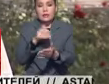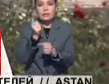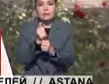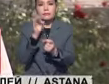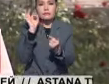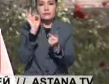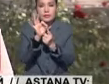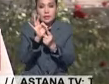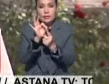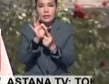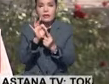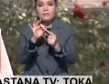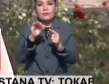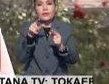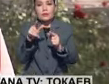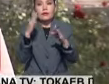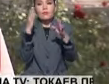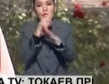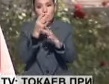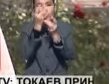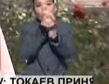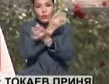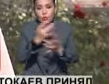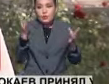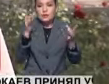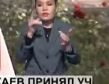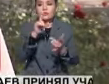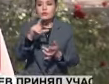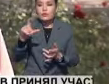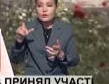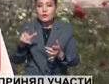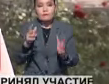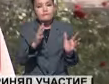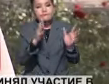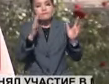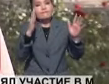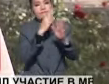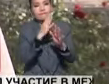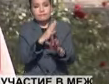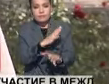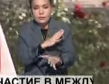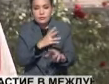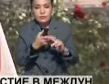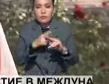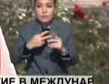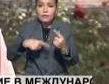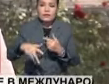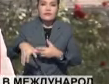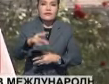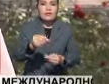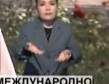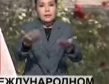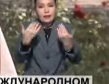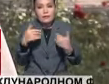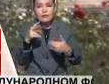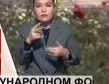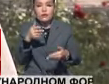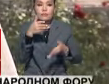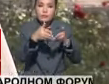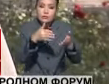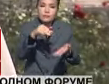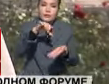Наша основная цель – формирование экологической культуры среди жителей и повышение любви народа к природе. Поэтому сегодня мы призываем граждан, неравнодушных к